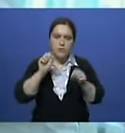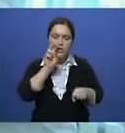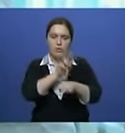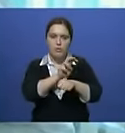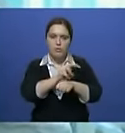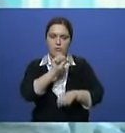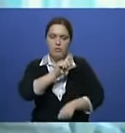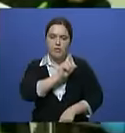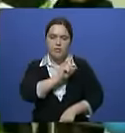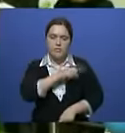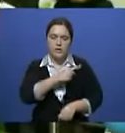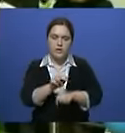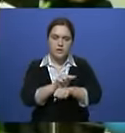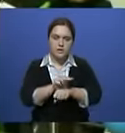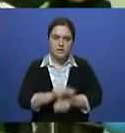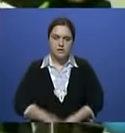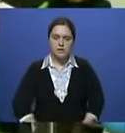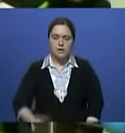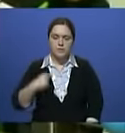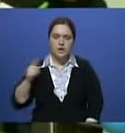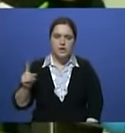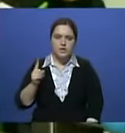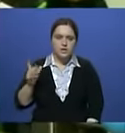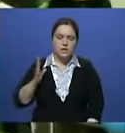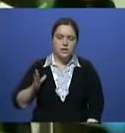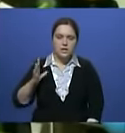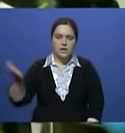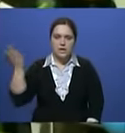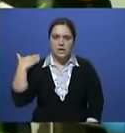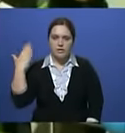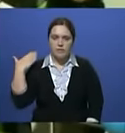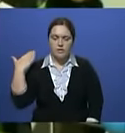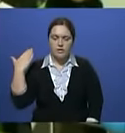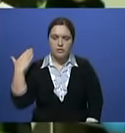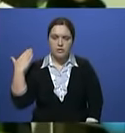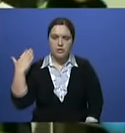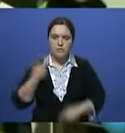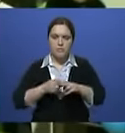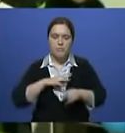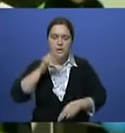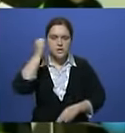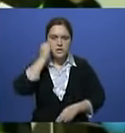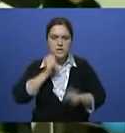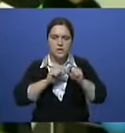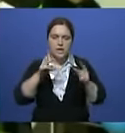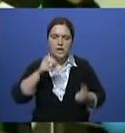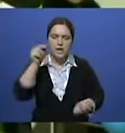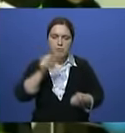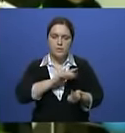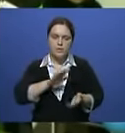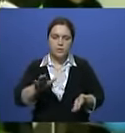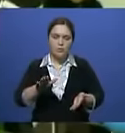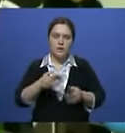разрезали ленточку эту амбулаторию ждали Мы давно потому что было старое здание уже непригодно для